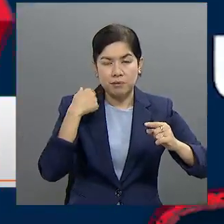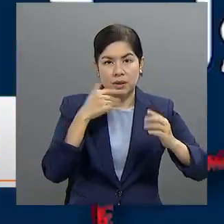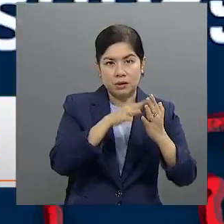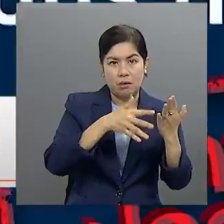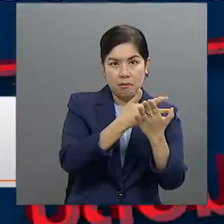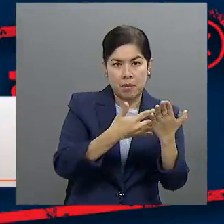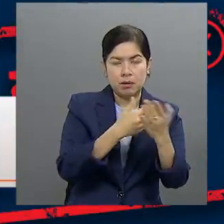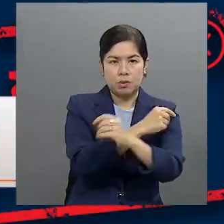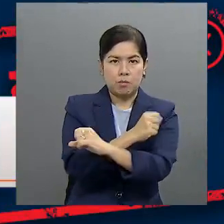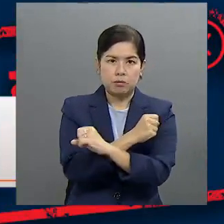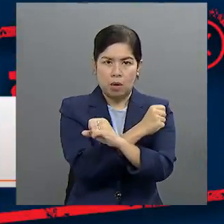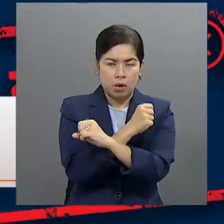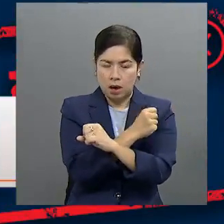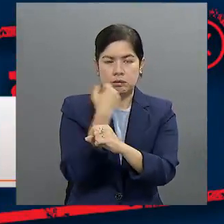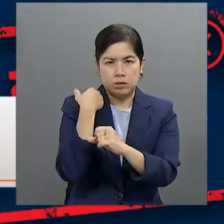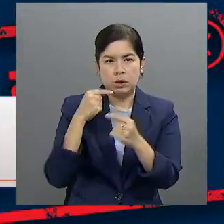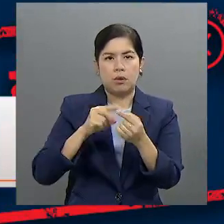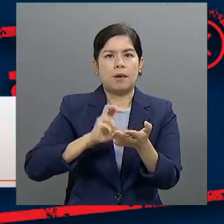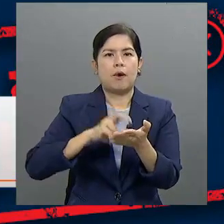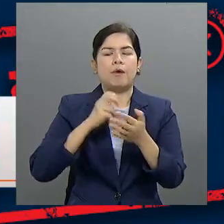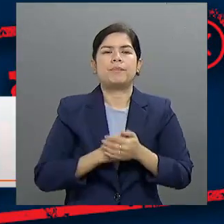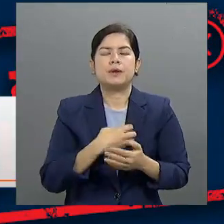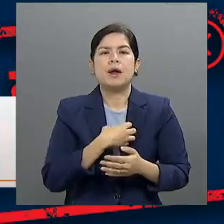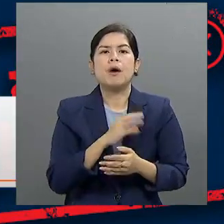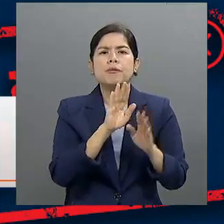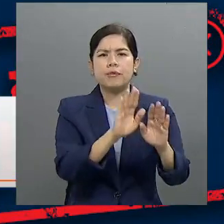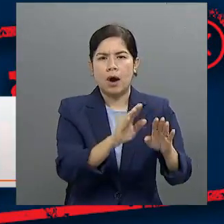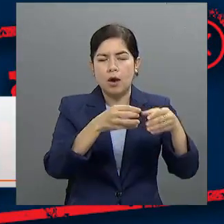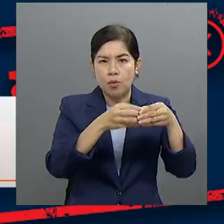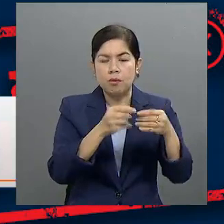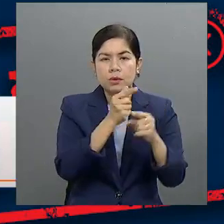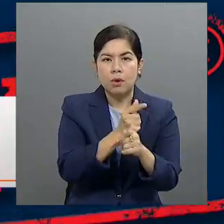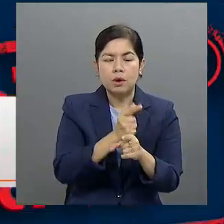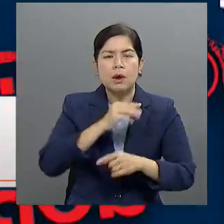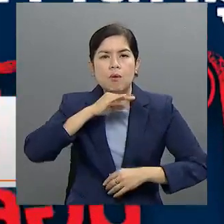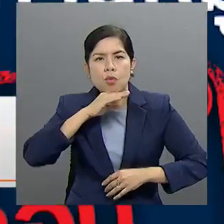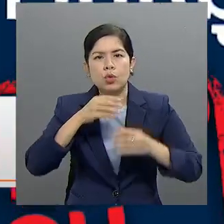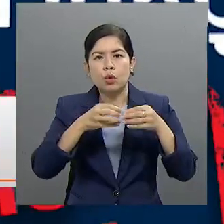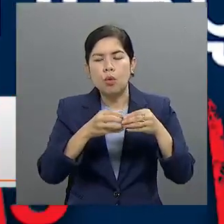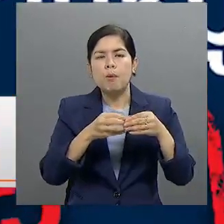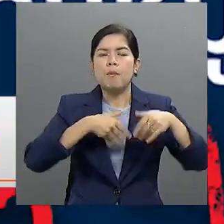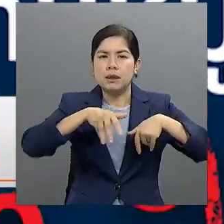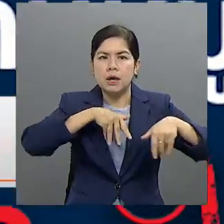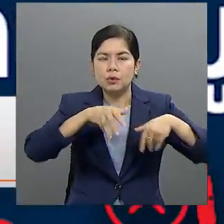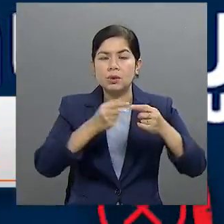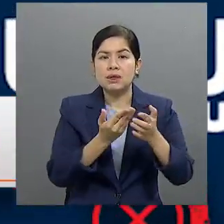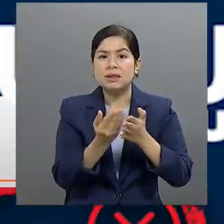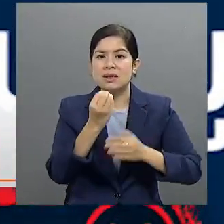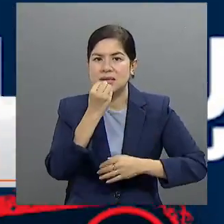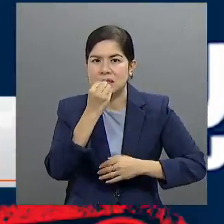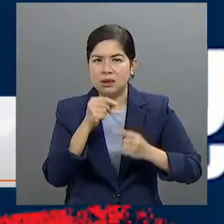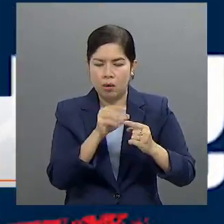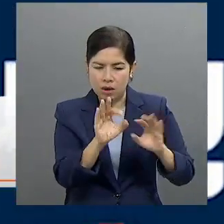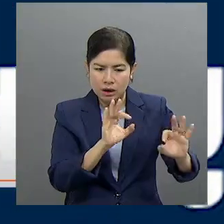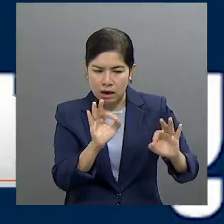องรองรับอยู่ครับจึงขอให้เกษตรกรและประชาชนนั้นมั่นใจในมาตรการและเลือกซื้อหมูจากแหล่งผลิตและผู้จำหน่าย